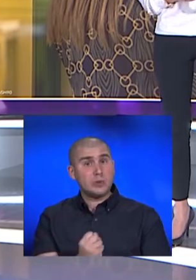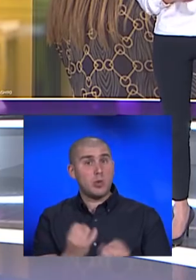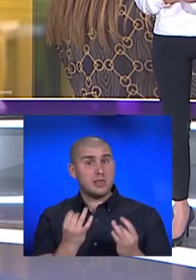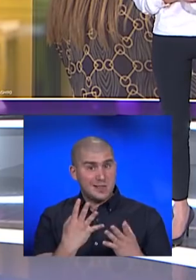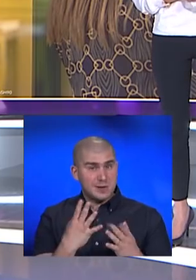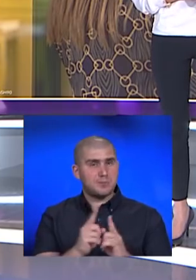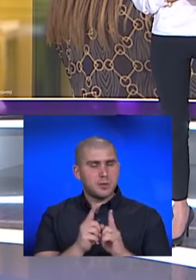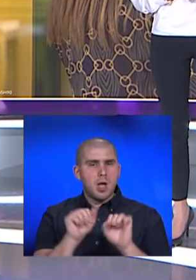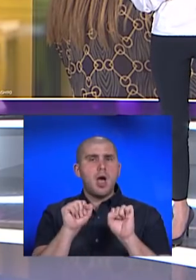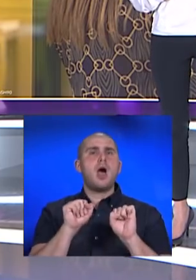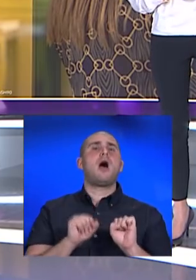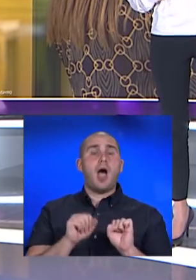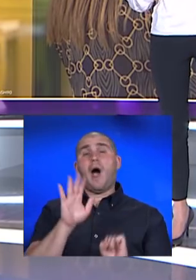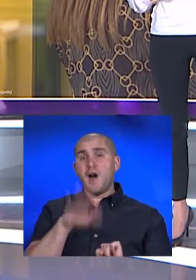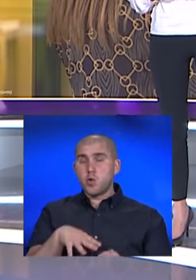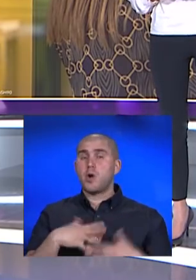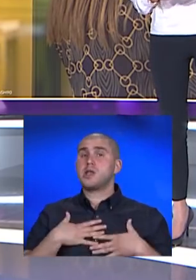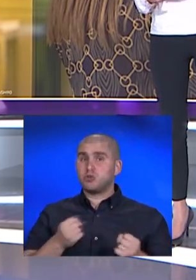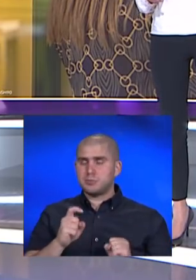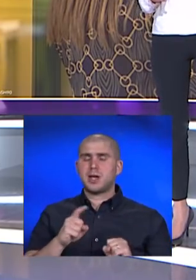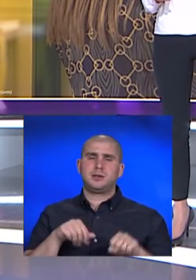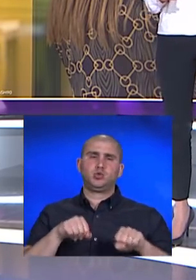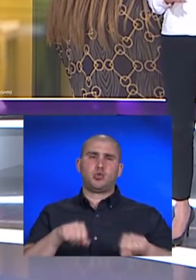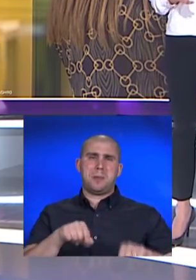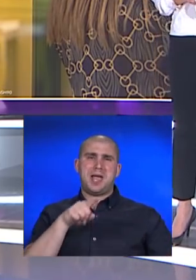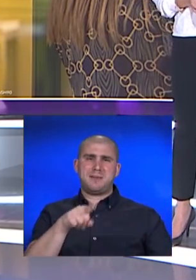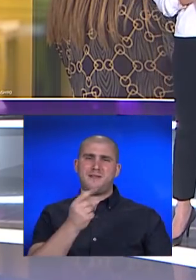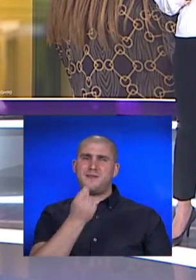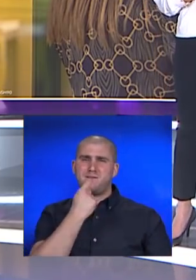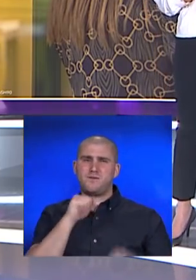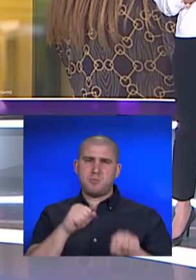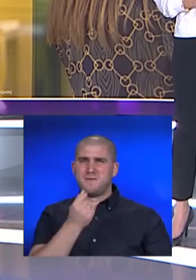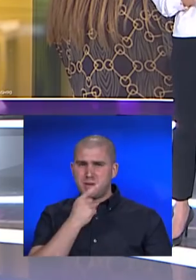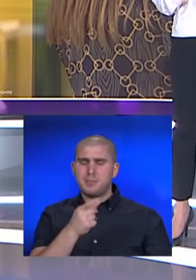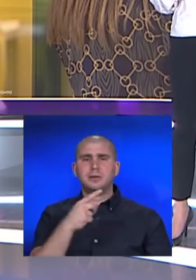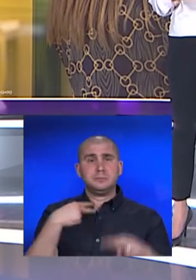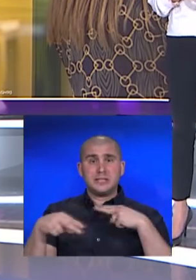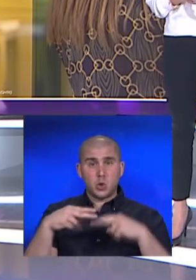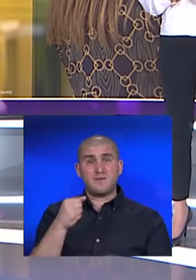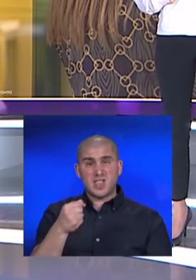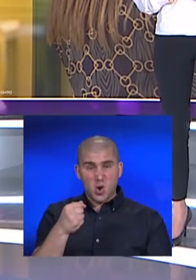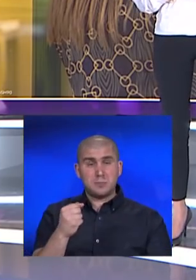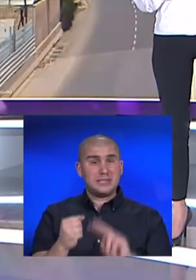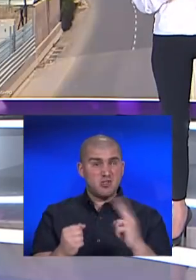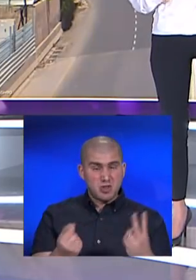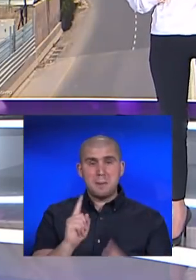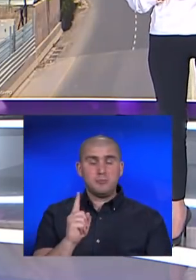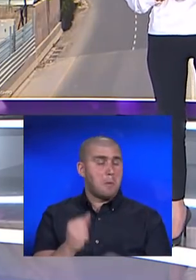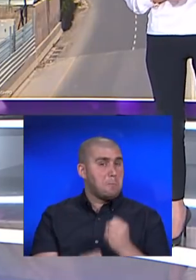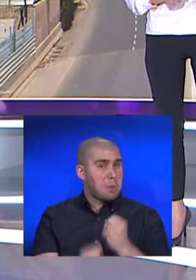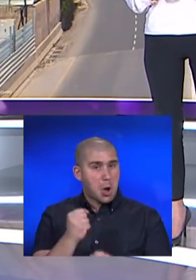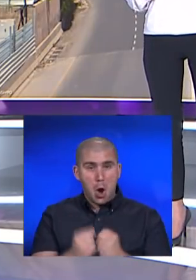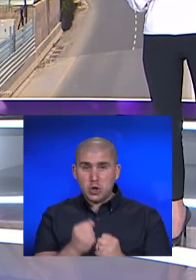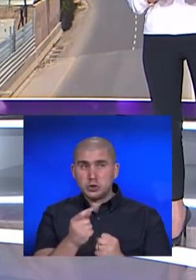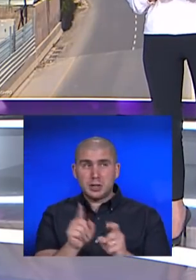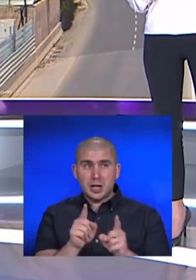המים, אפילו להתחזק, הן רשתות המזון והפארם, תחומי המסעדנות והתיירות. לעומת זאת, מי שבקושי מופיעים ככה בקצה תוכנית